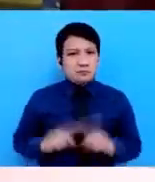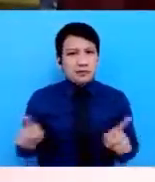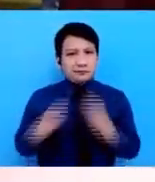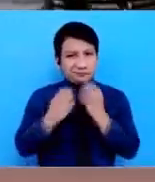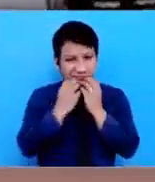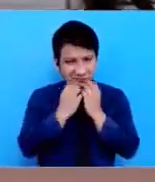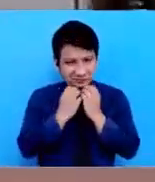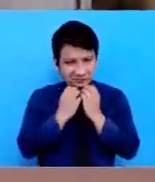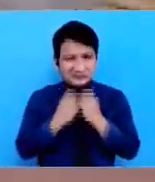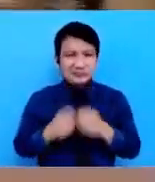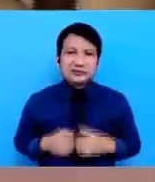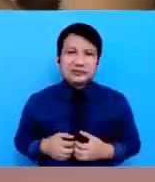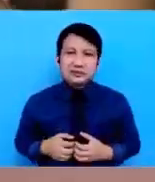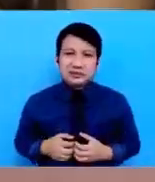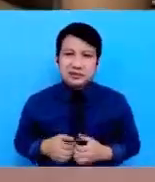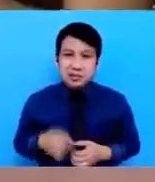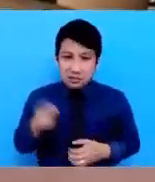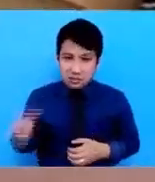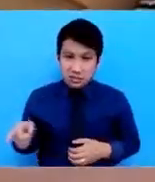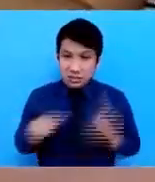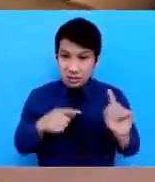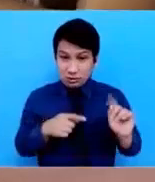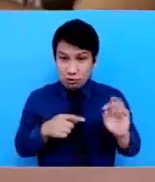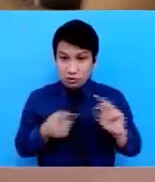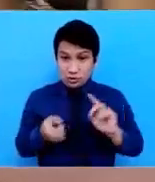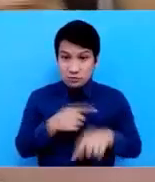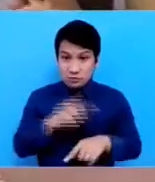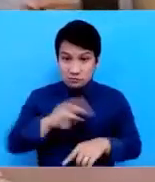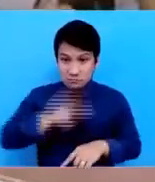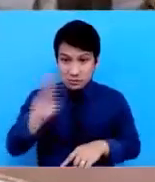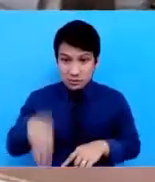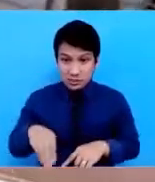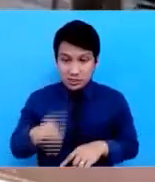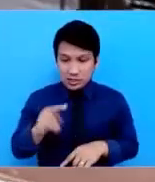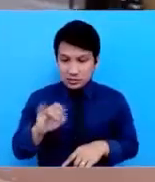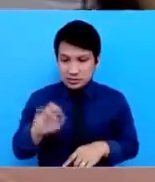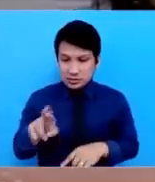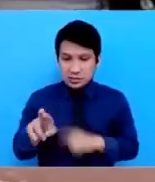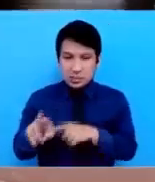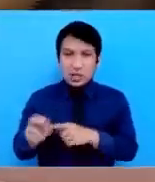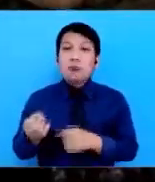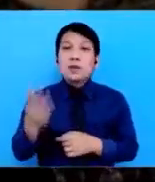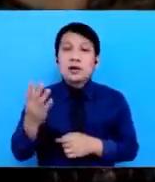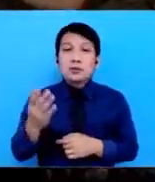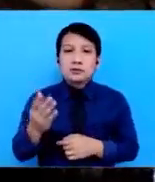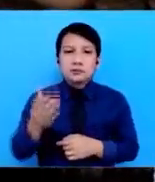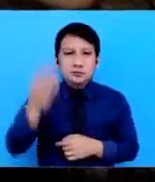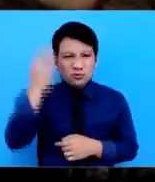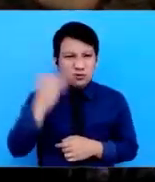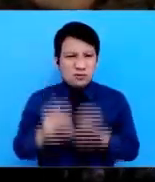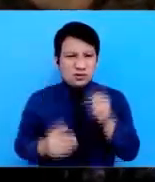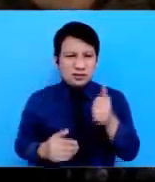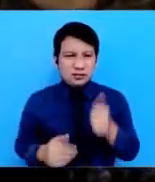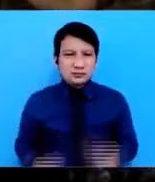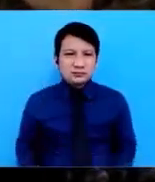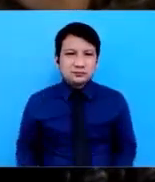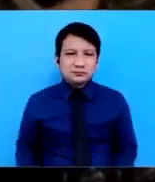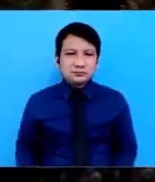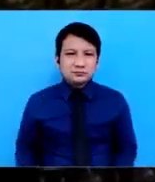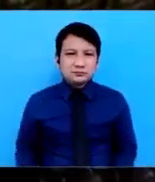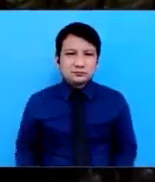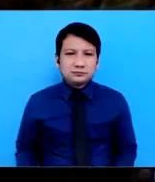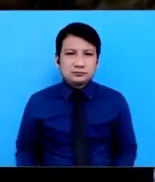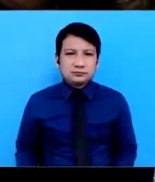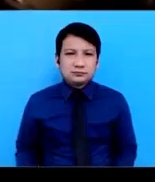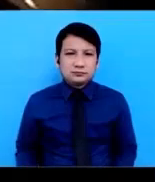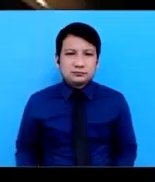muna. Gaya nitong si Tony na galing Maynila. Magkano? Kulang-kulang ng 10. 10? Mga gano'n. Nung walang pandemic,